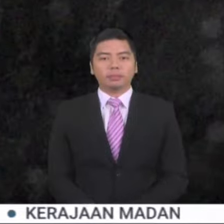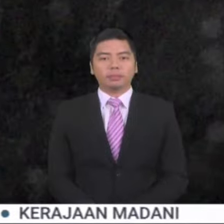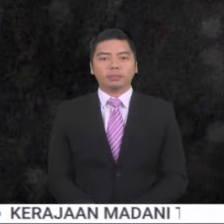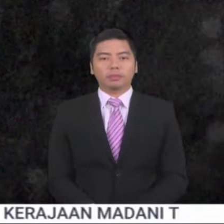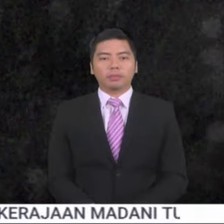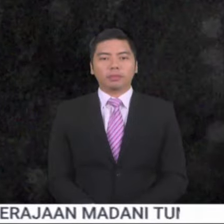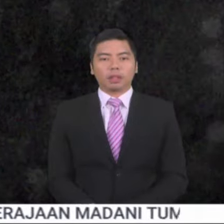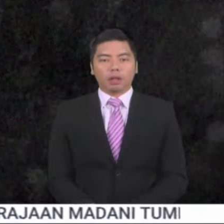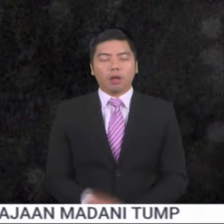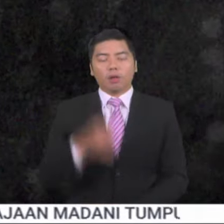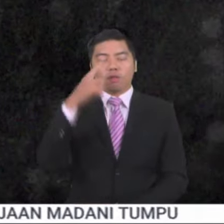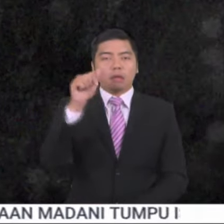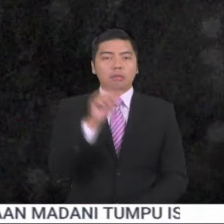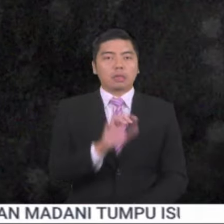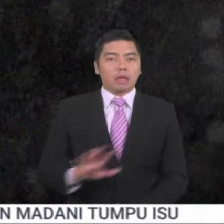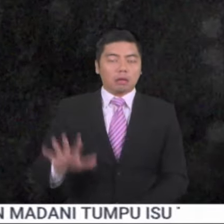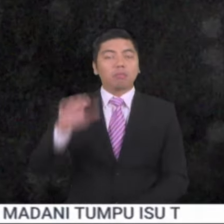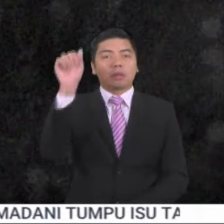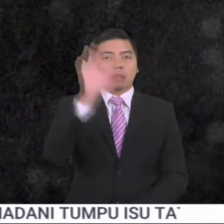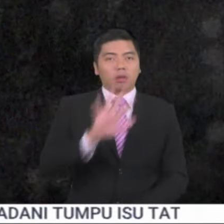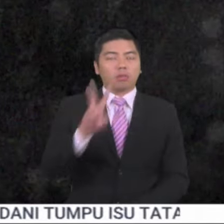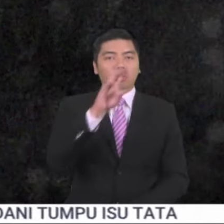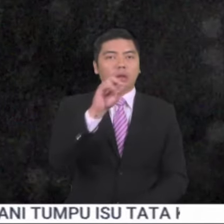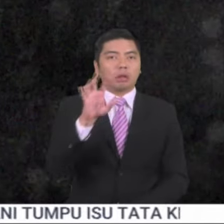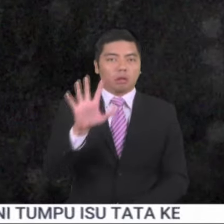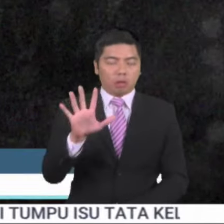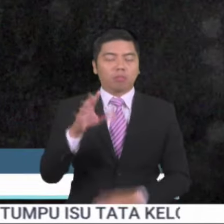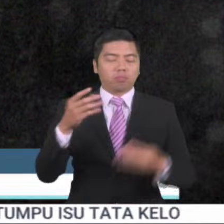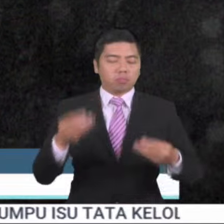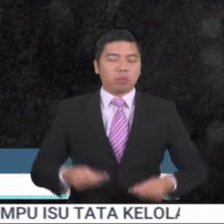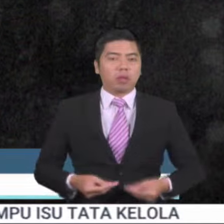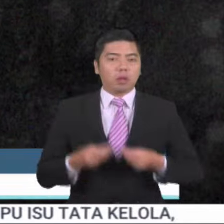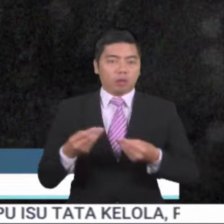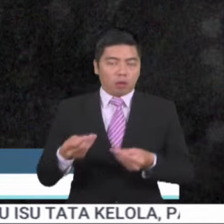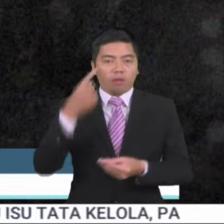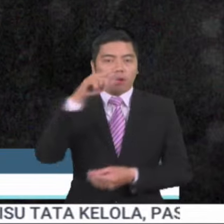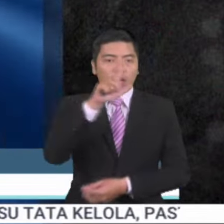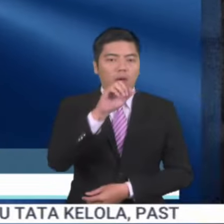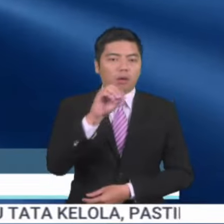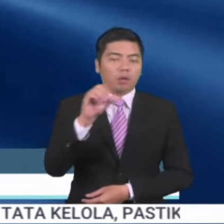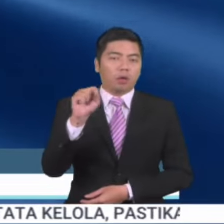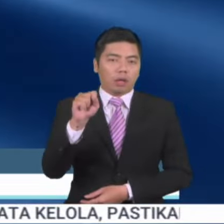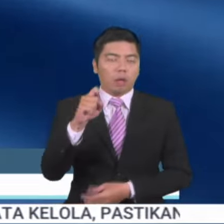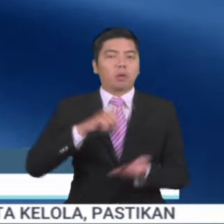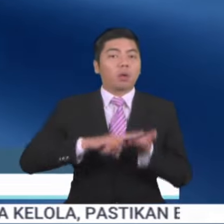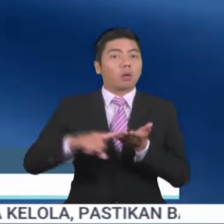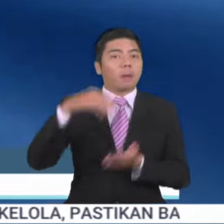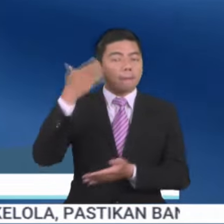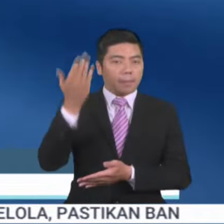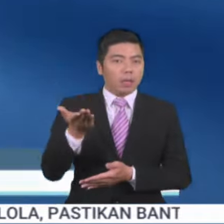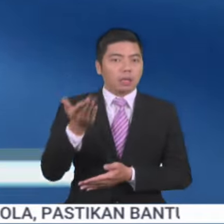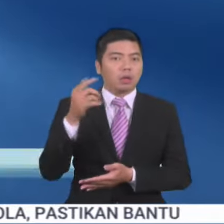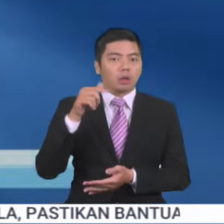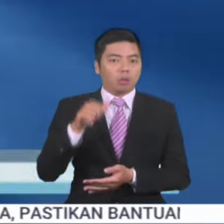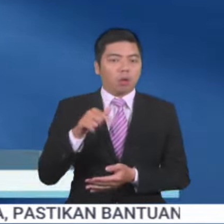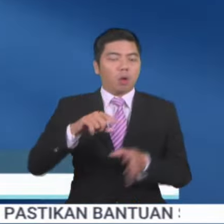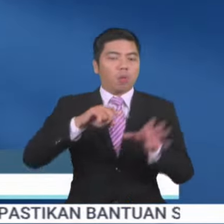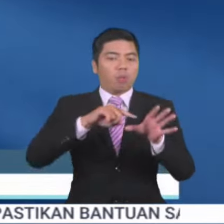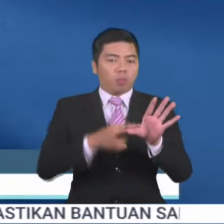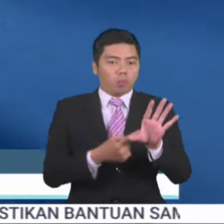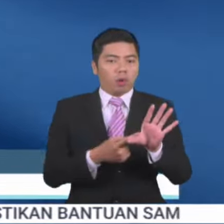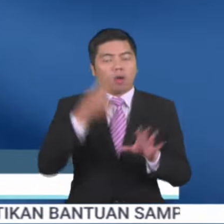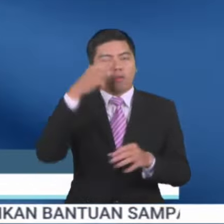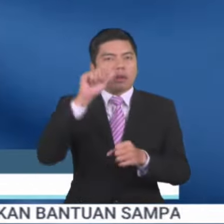Baton kepengerusian ASEAN 2025 akan diserahkan Laos kepada Malaysia minggu depan. Ini menjadi titik mula